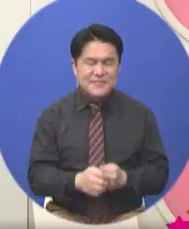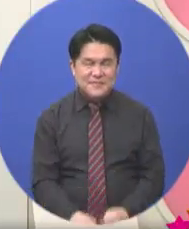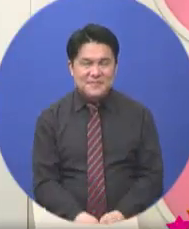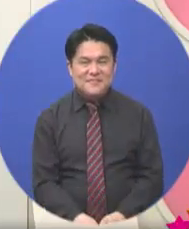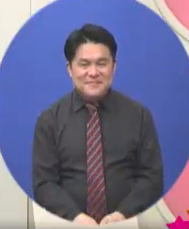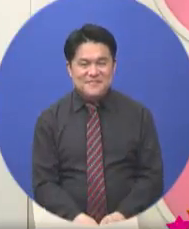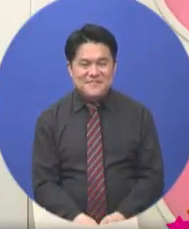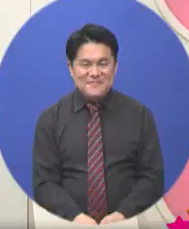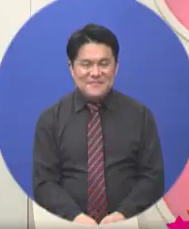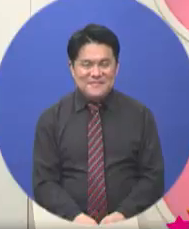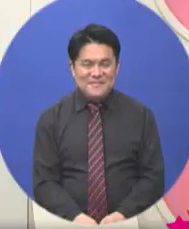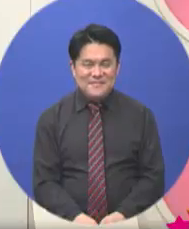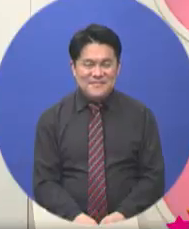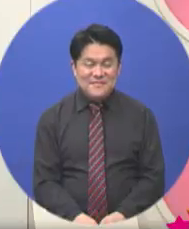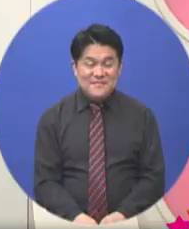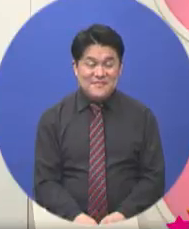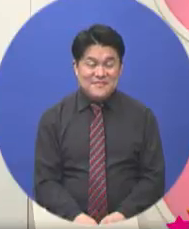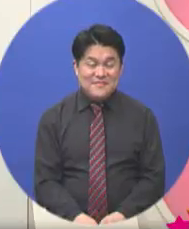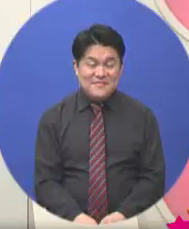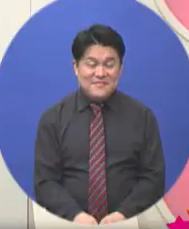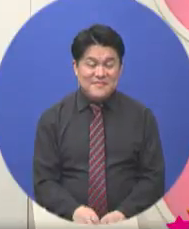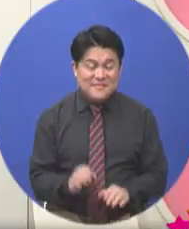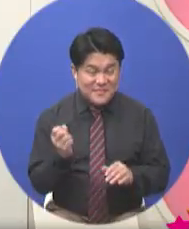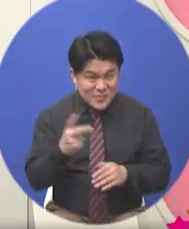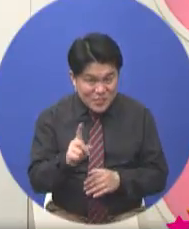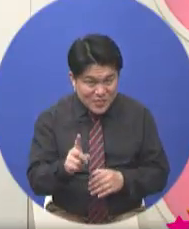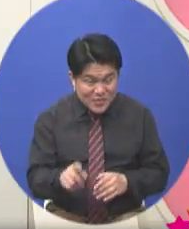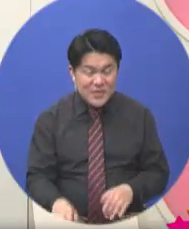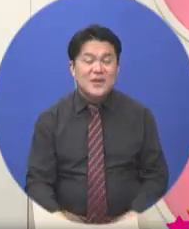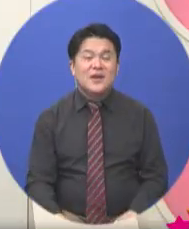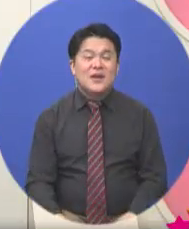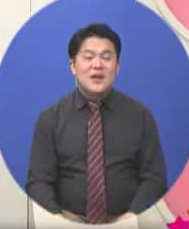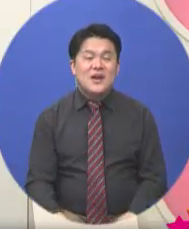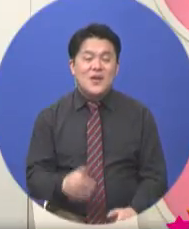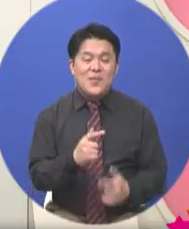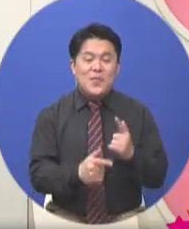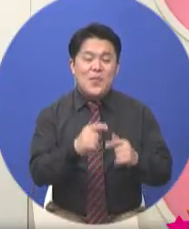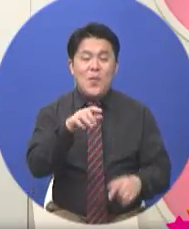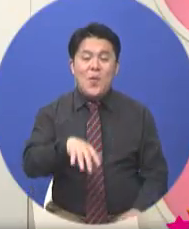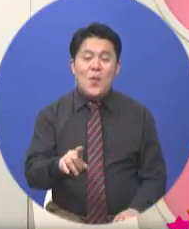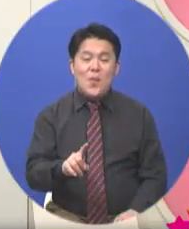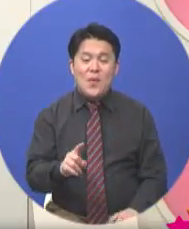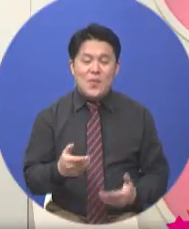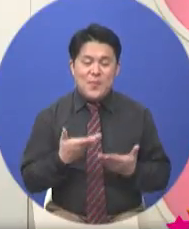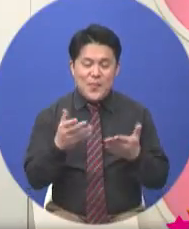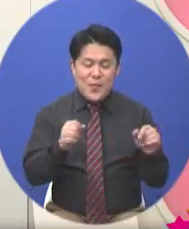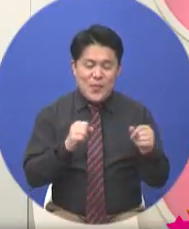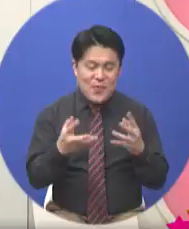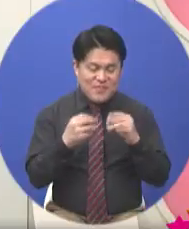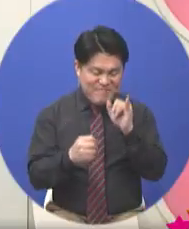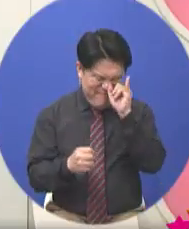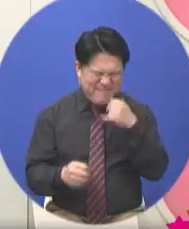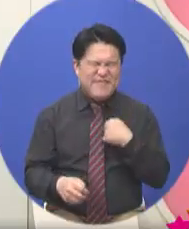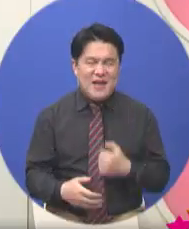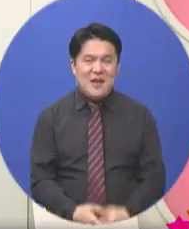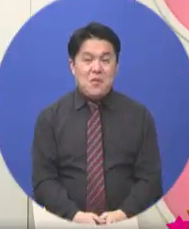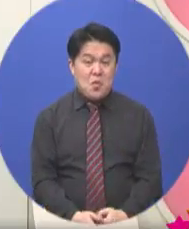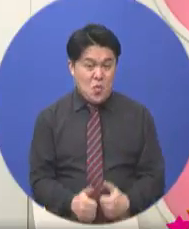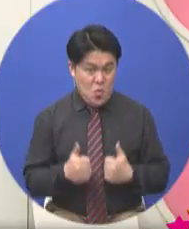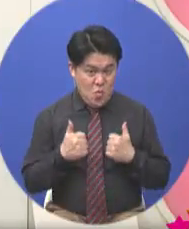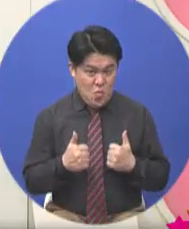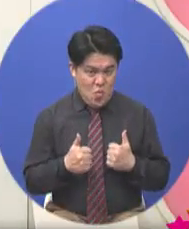예. 이제는 바뀌었지만 그래도, 예. 목포에서 봉사활동 많이 하고 다닙니다. 오,